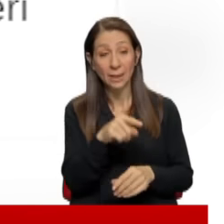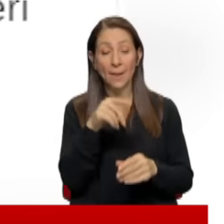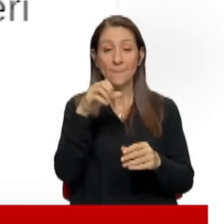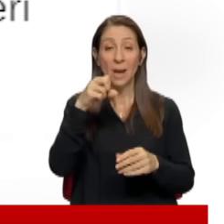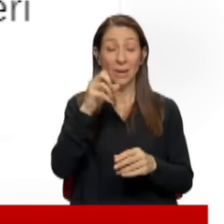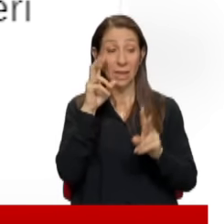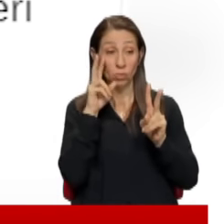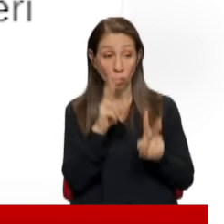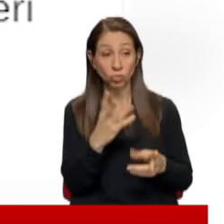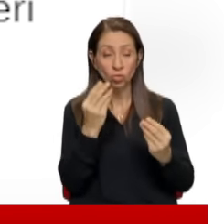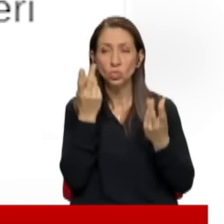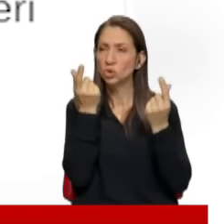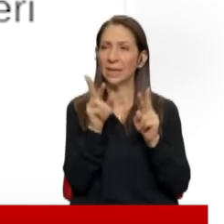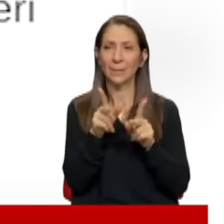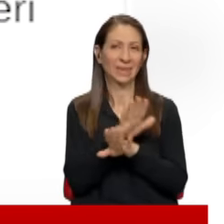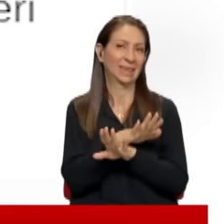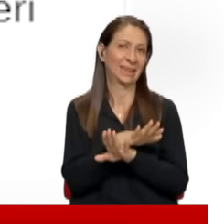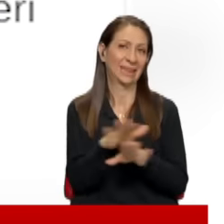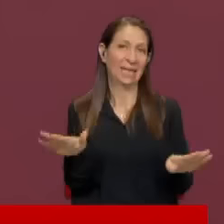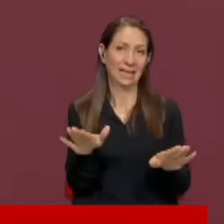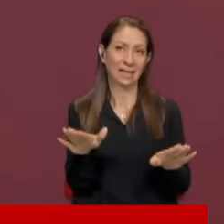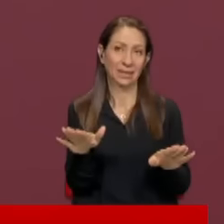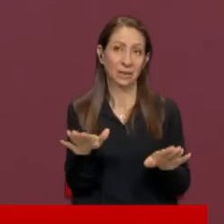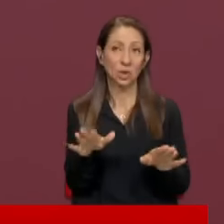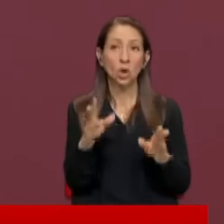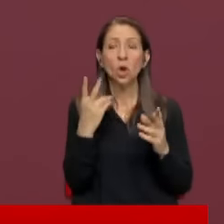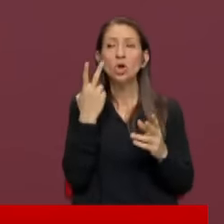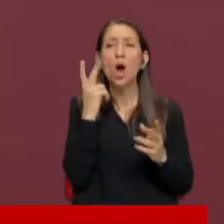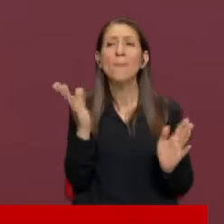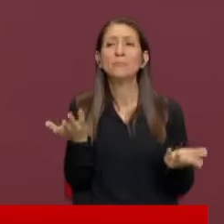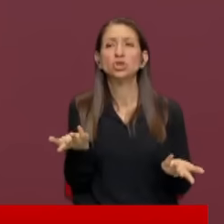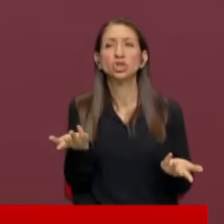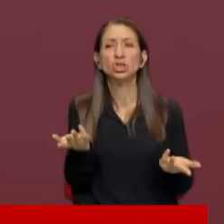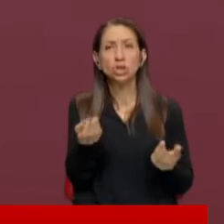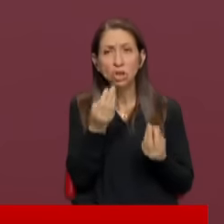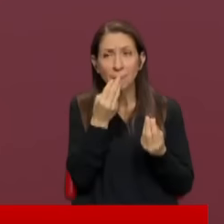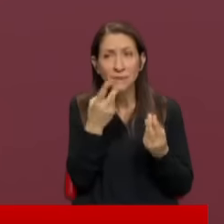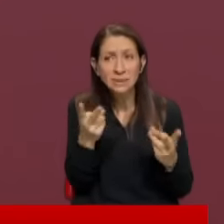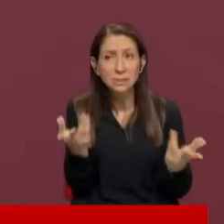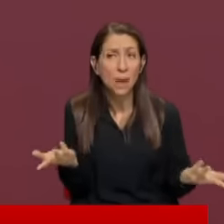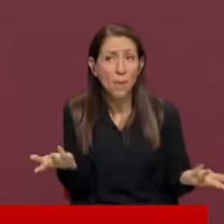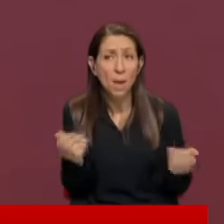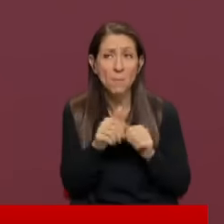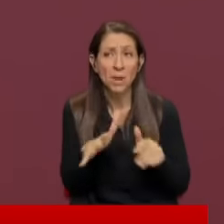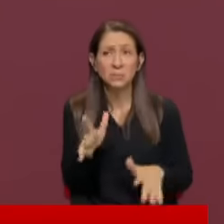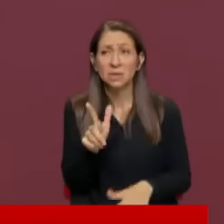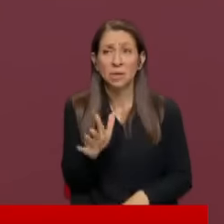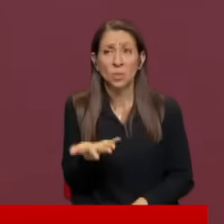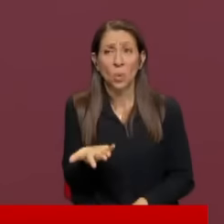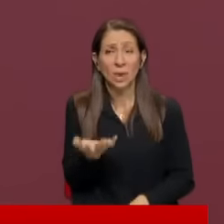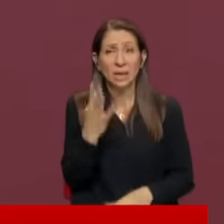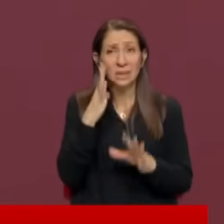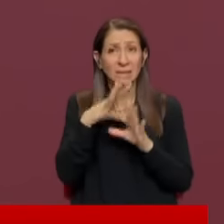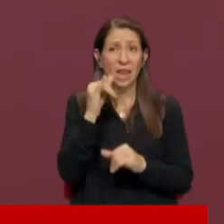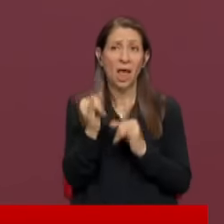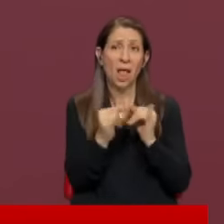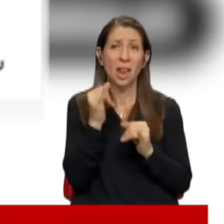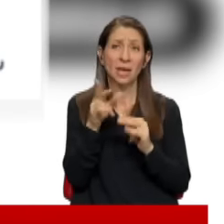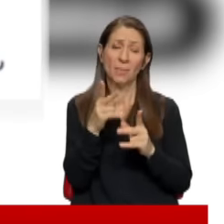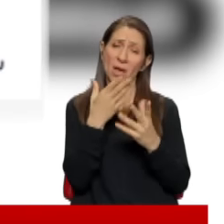görmüş oldu ki unutulacak gibi de değil hadise. Görgüsüzlüktür. Yiyebilirsiniz ama paylaşmak da insanlarla alay etmek